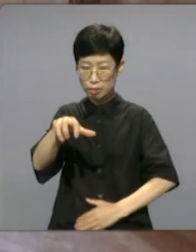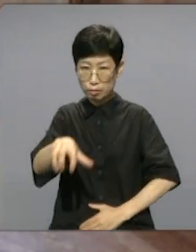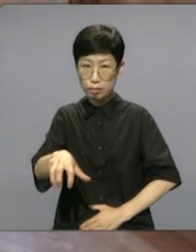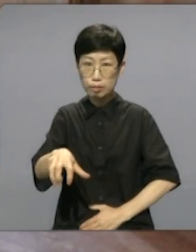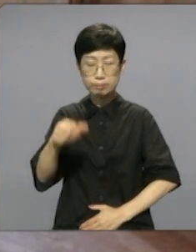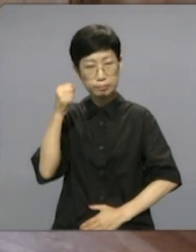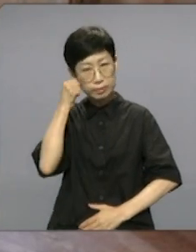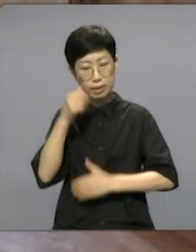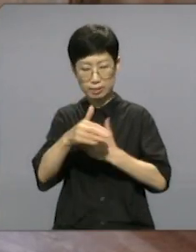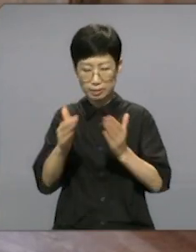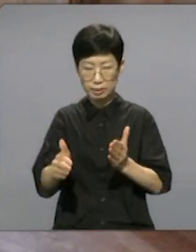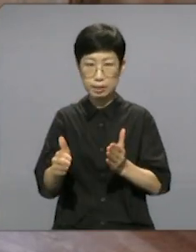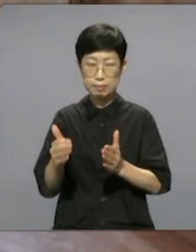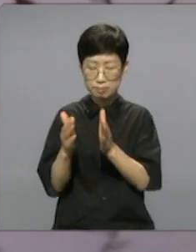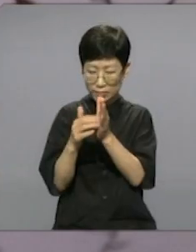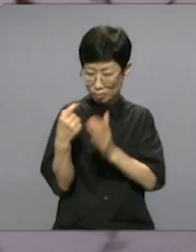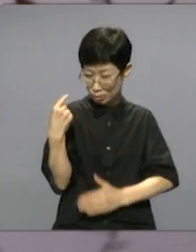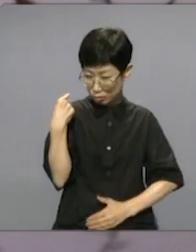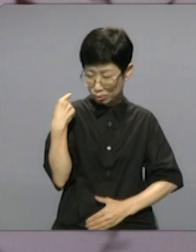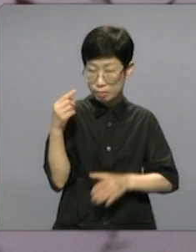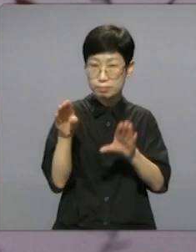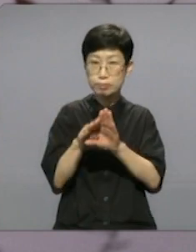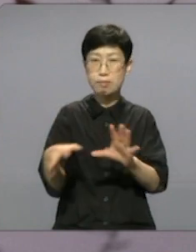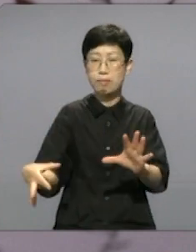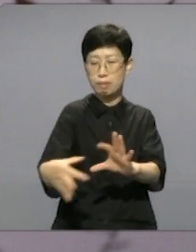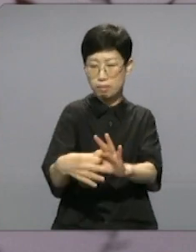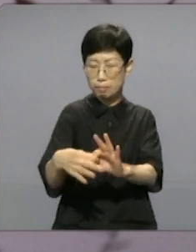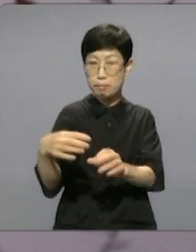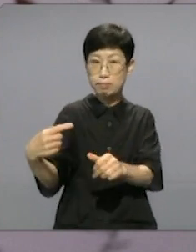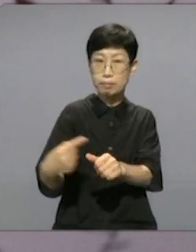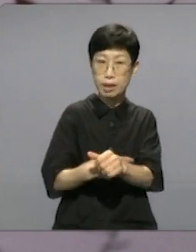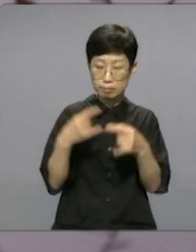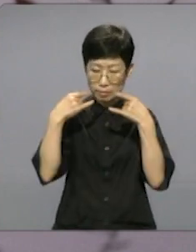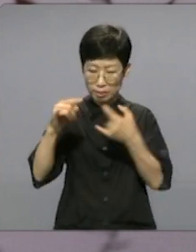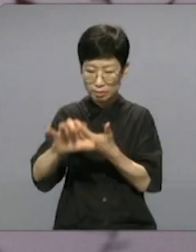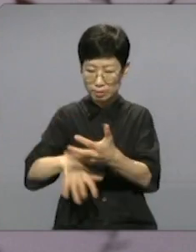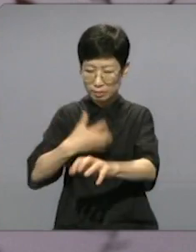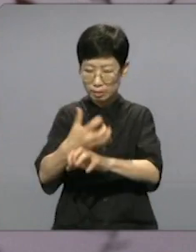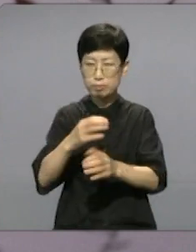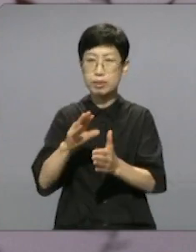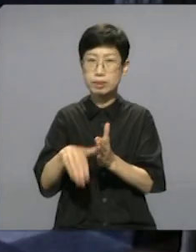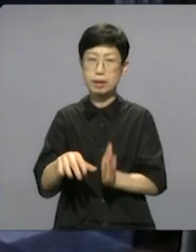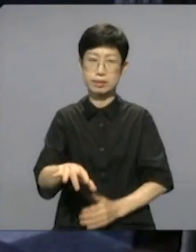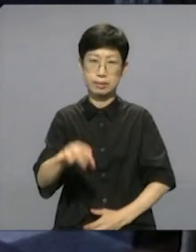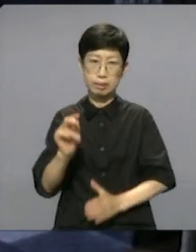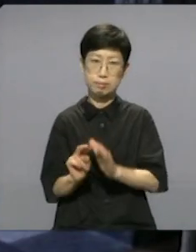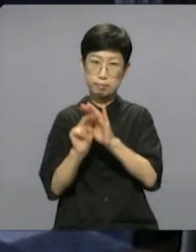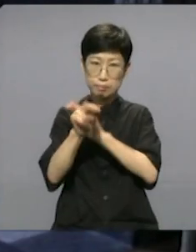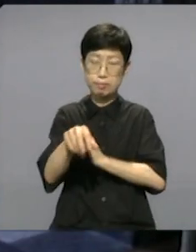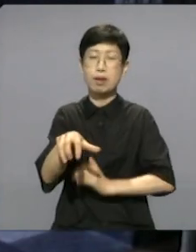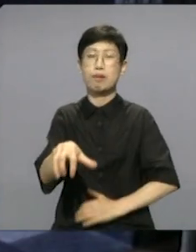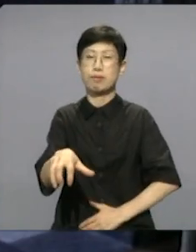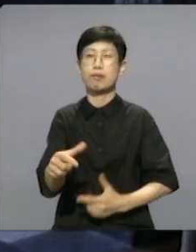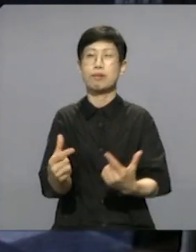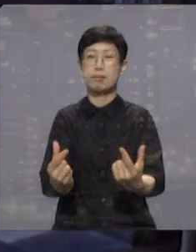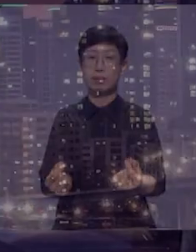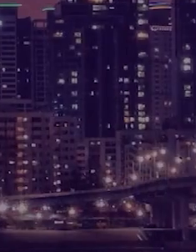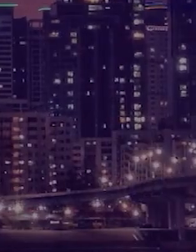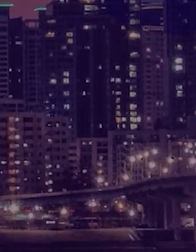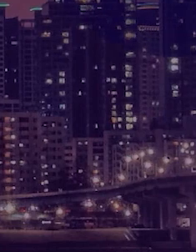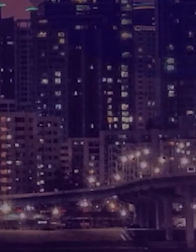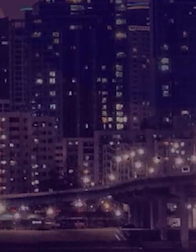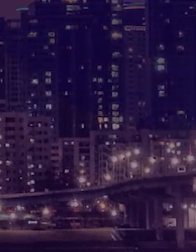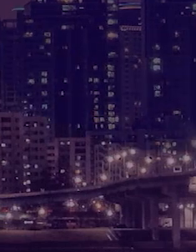침실과 비밀 뒷문으로 연결돼 있어 프랑스 혁명 당시 성난 민중을 피해 처음 피신한 곳이기도 합니다.